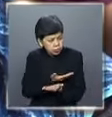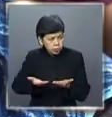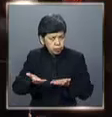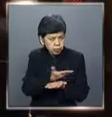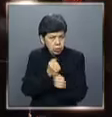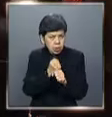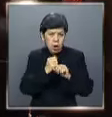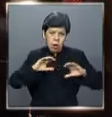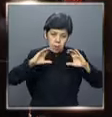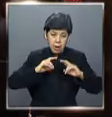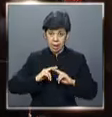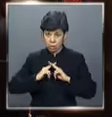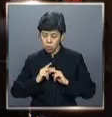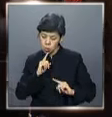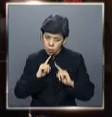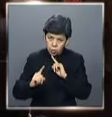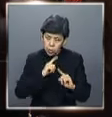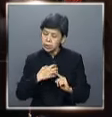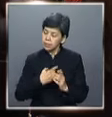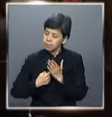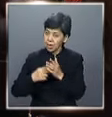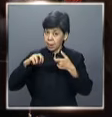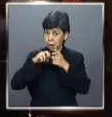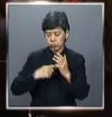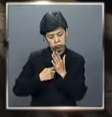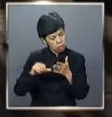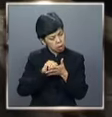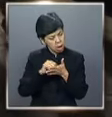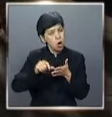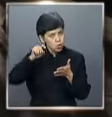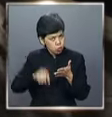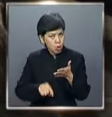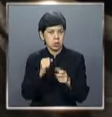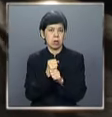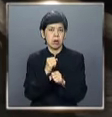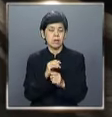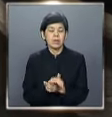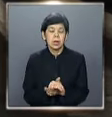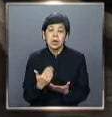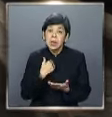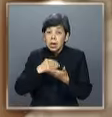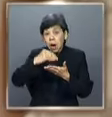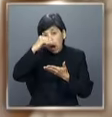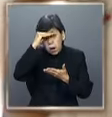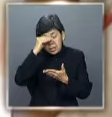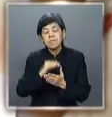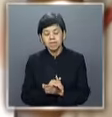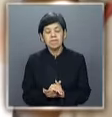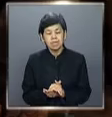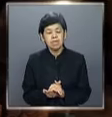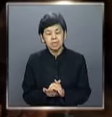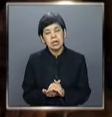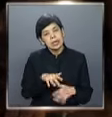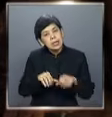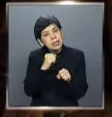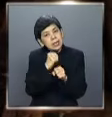หน่วยงานภาครัฐและเอกชนเพื่อนำเสนอปัญหาที่ต้องแก้ไขอย่างเร่งด่วนเช่นเรื่องการศึกษาในปัจจุบันหลักป